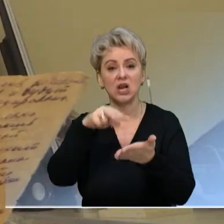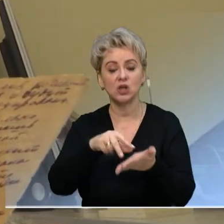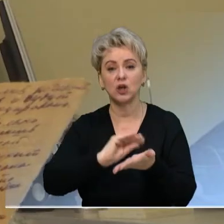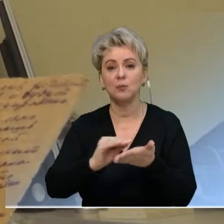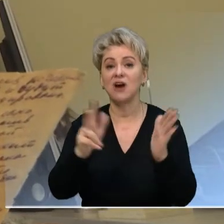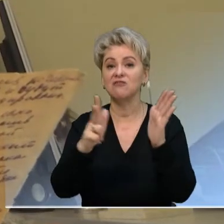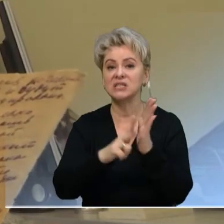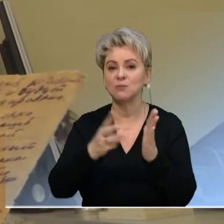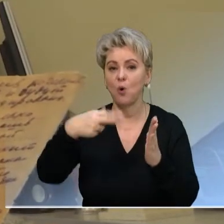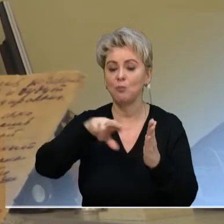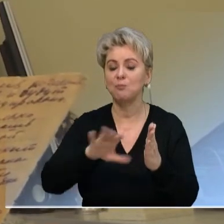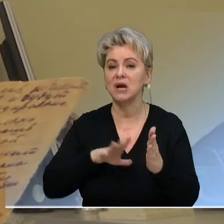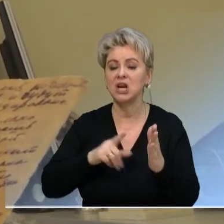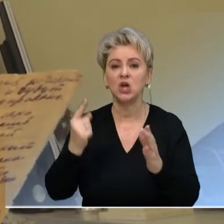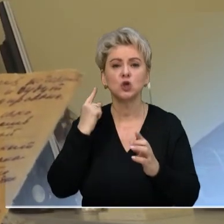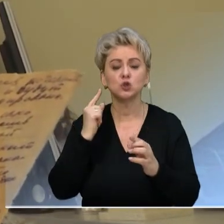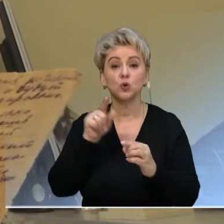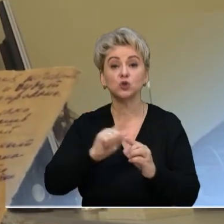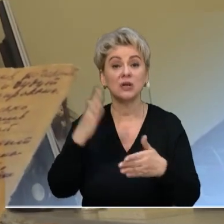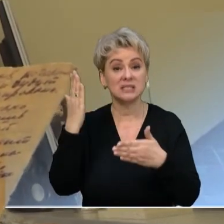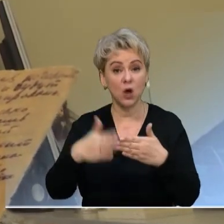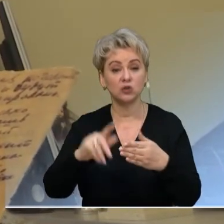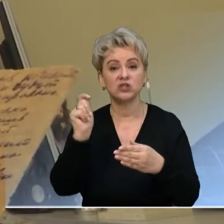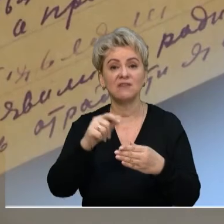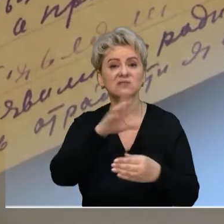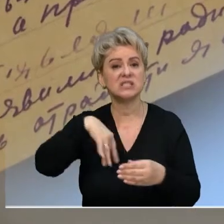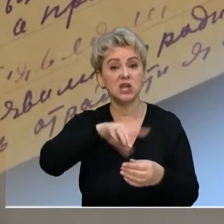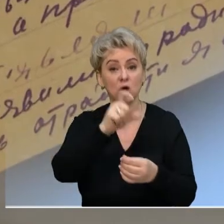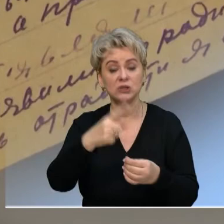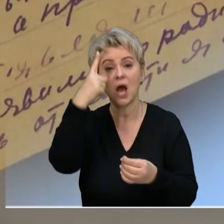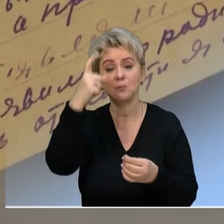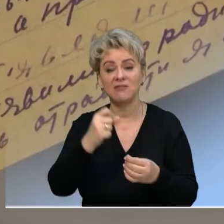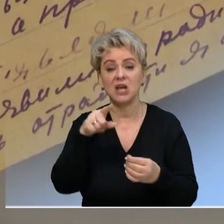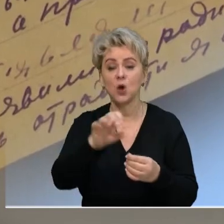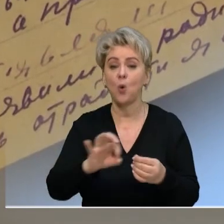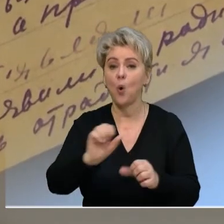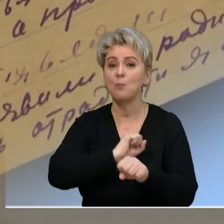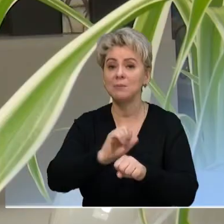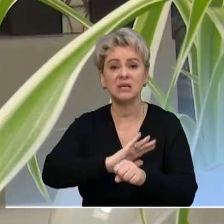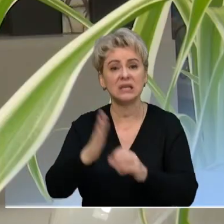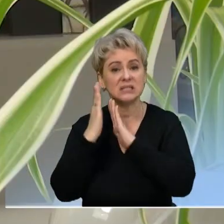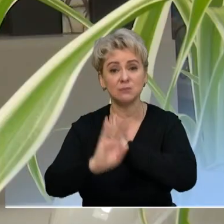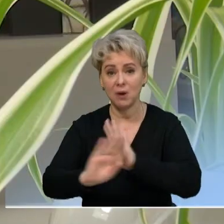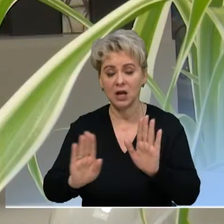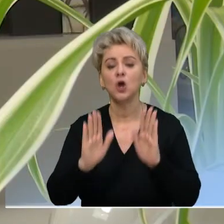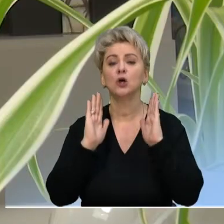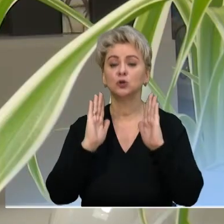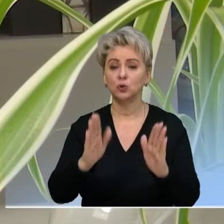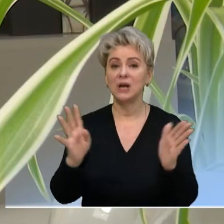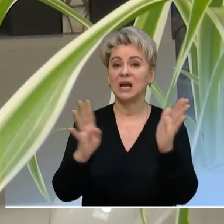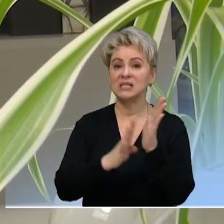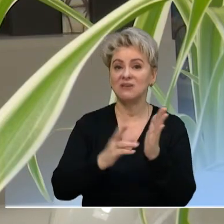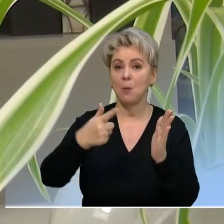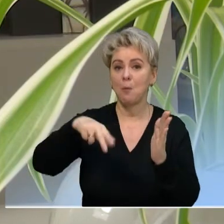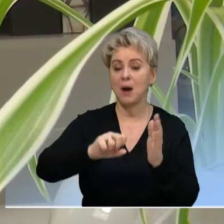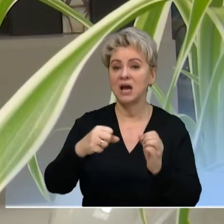что 8 мая пошли слухи об окончании войны. Все горожане ждали объявления о победе и не ложились спать. И только 9